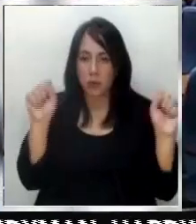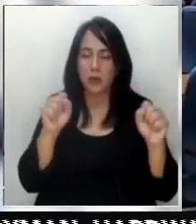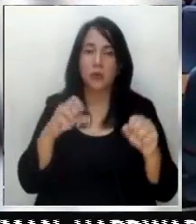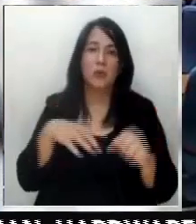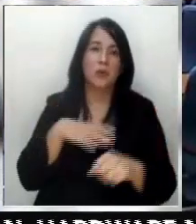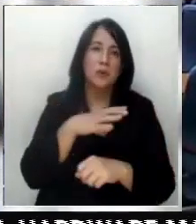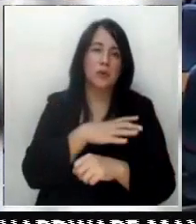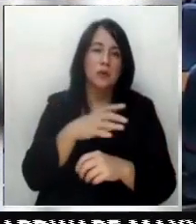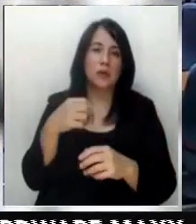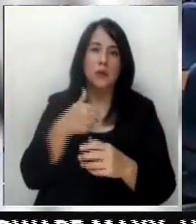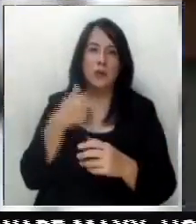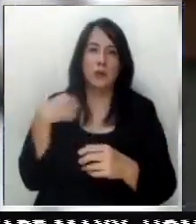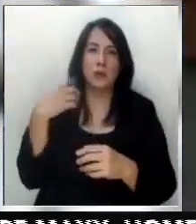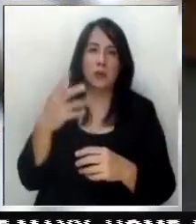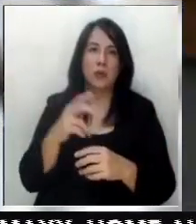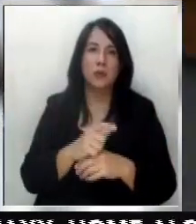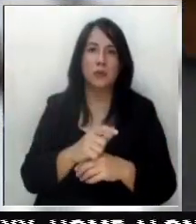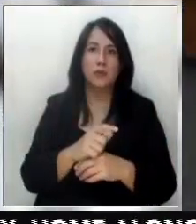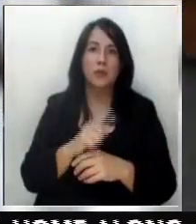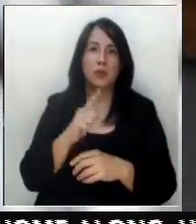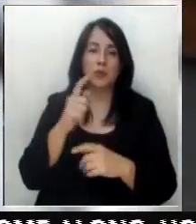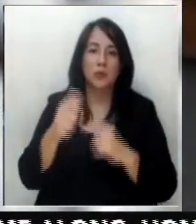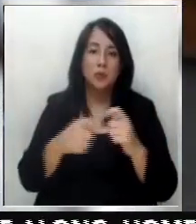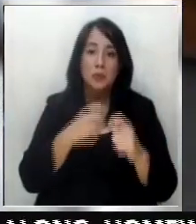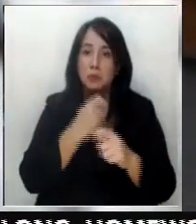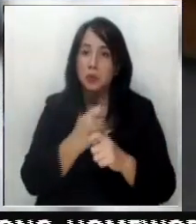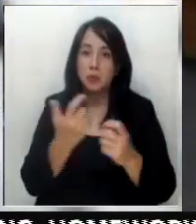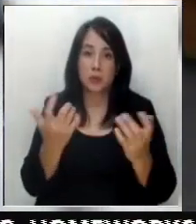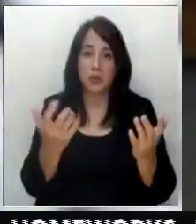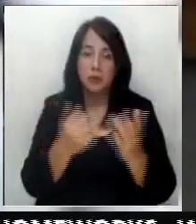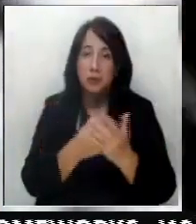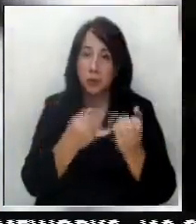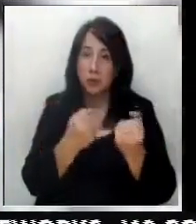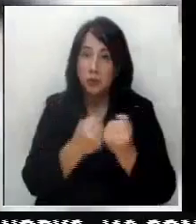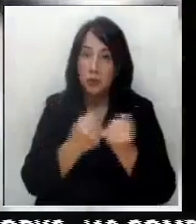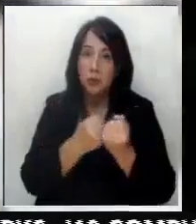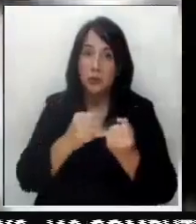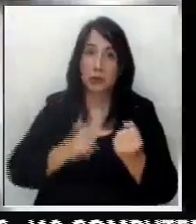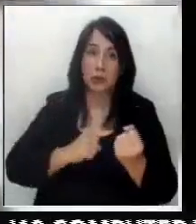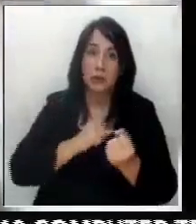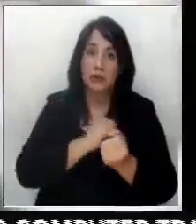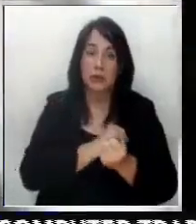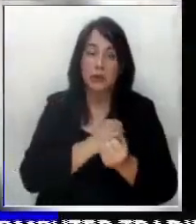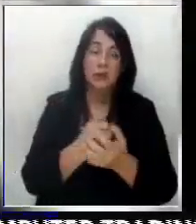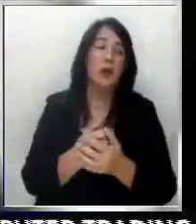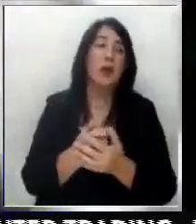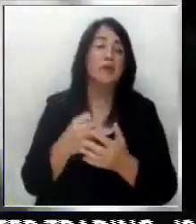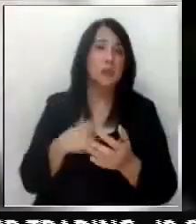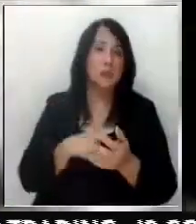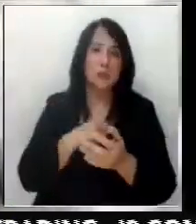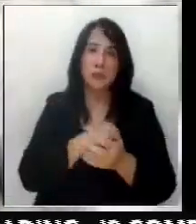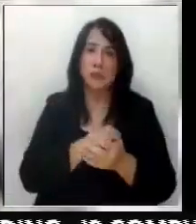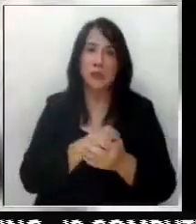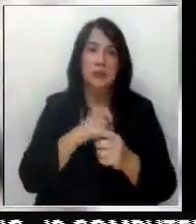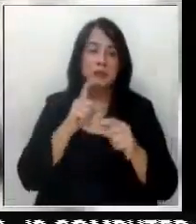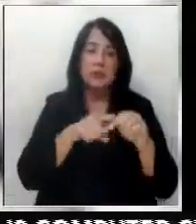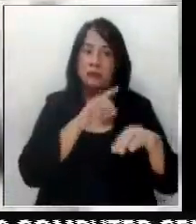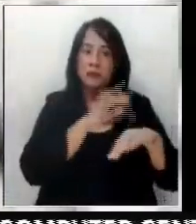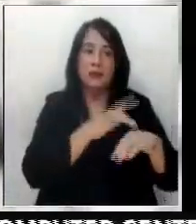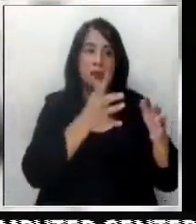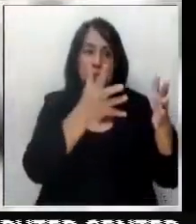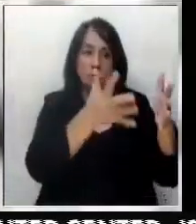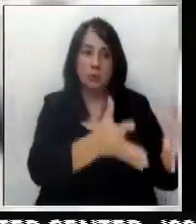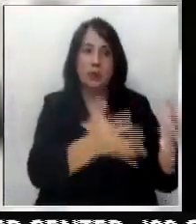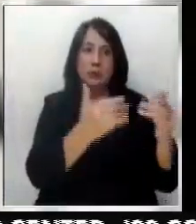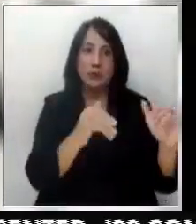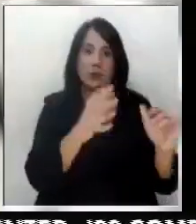ng 2 sunod na termino. Suportahan kaya ito ng Senado? Yung mga senador hindi naman magagalaw eh. There is still